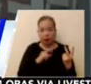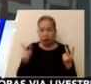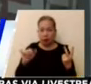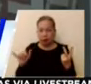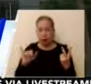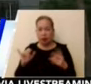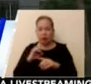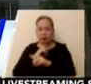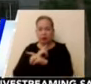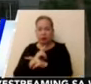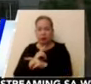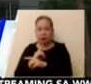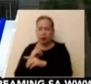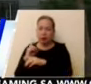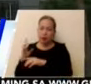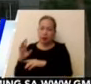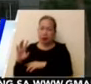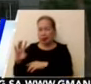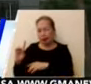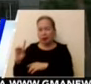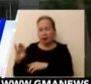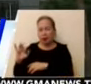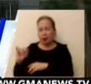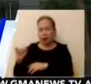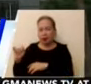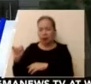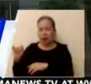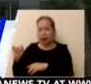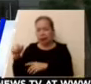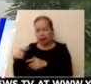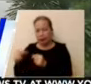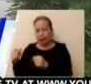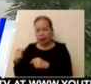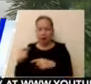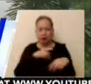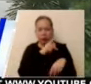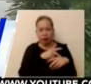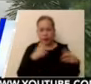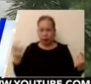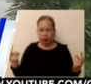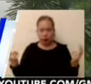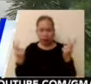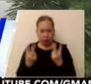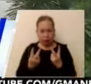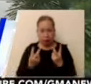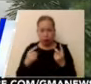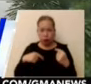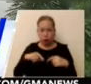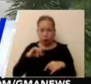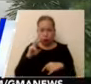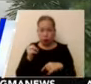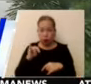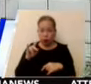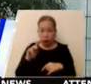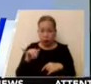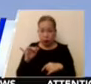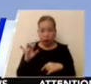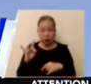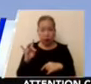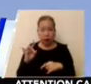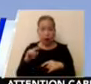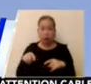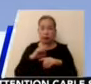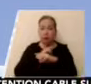Japan. Gaganapin yan dito sa Pilipinas sa July 8 at tatalakayin ang ilang defense at security issues.